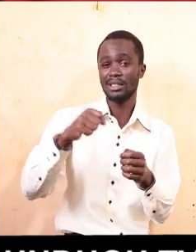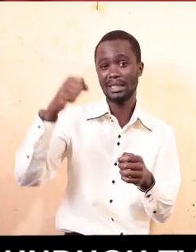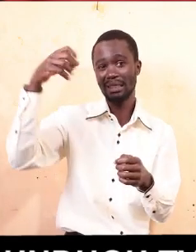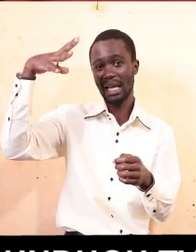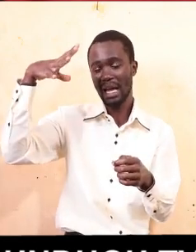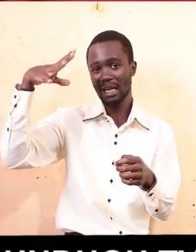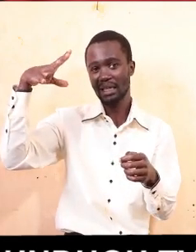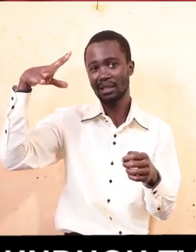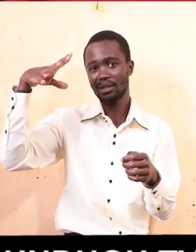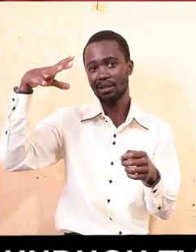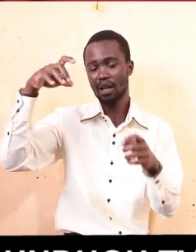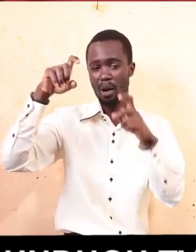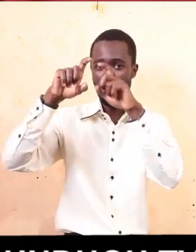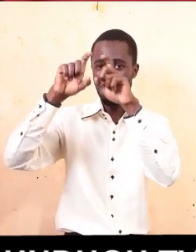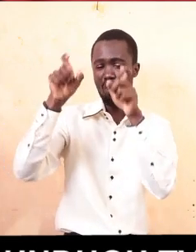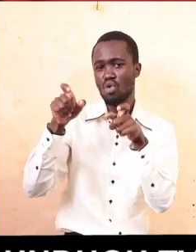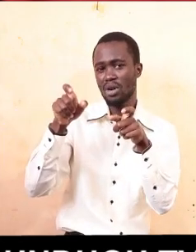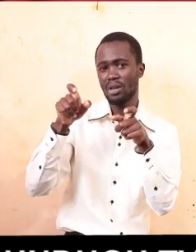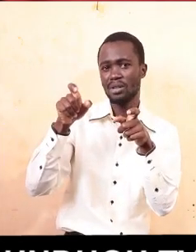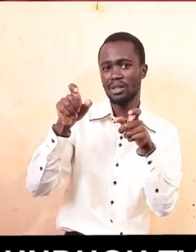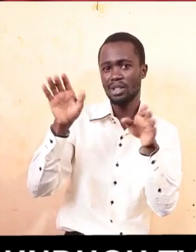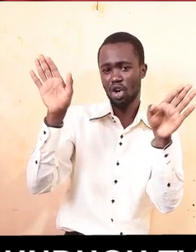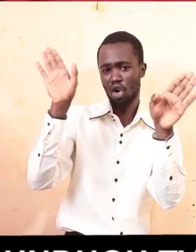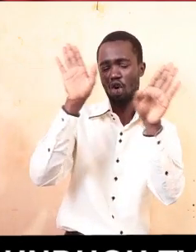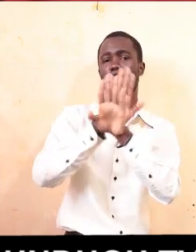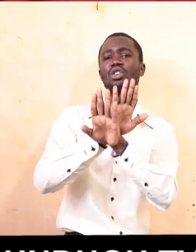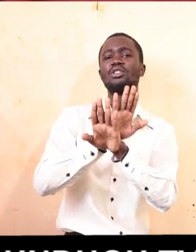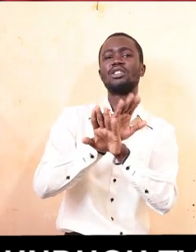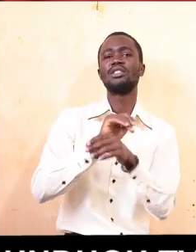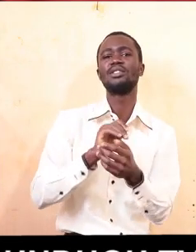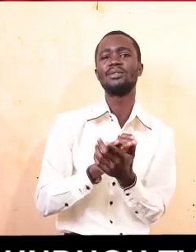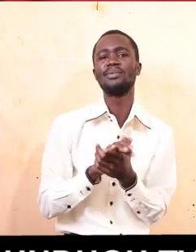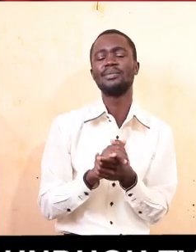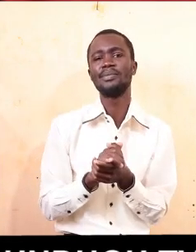giza. Siku hiyo hiyo ya vita ya Mungu,